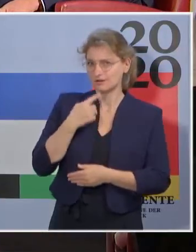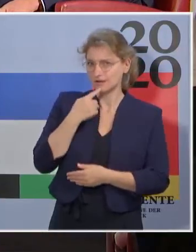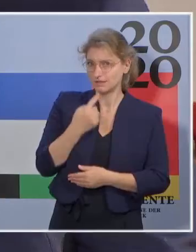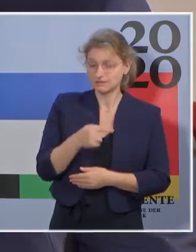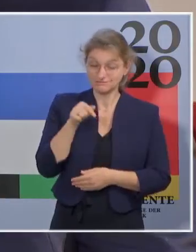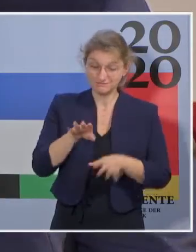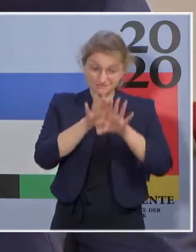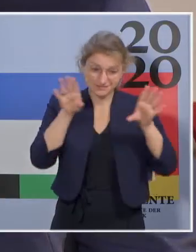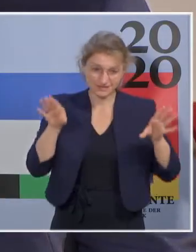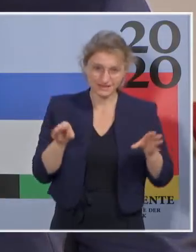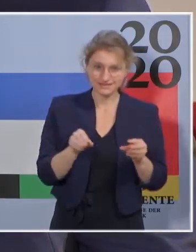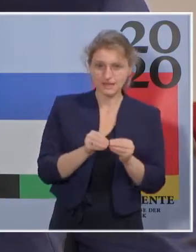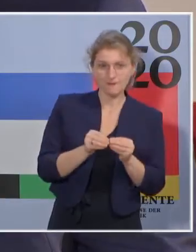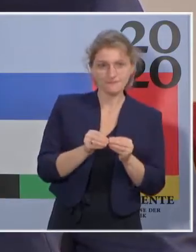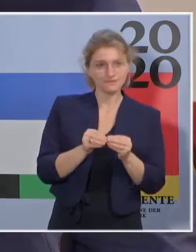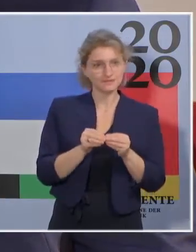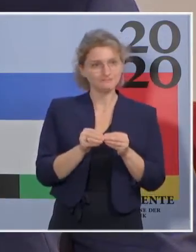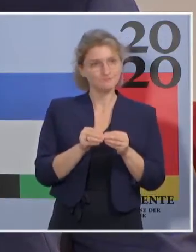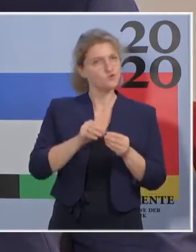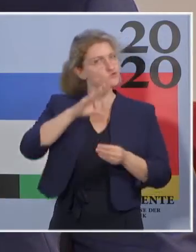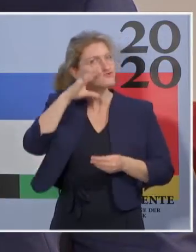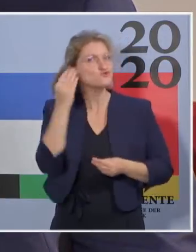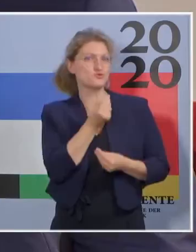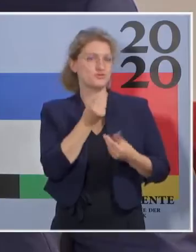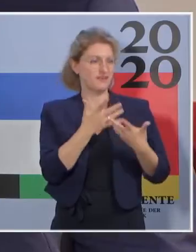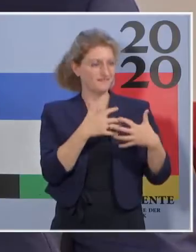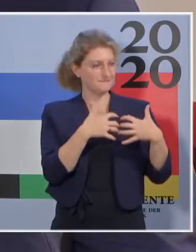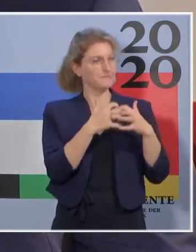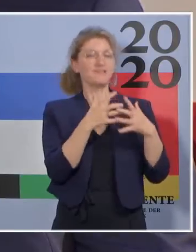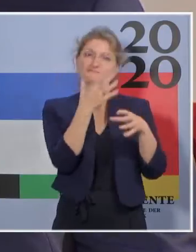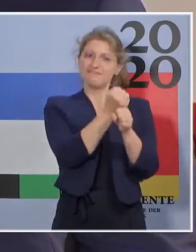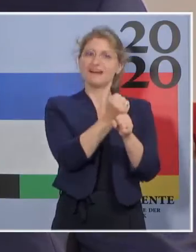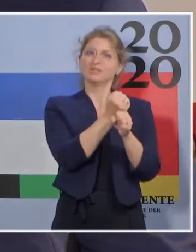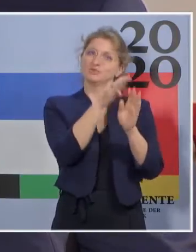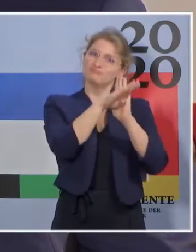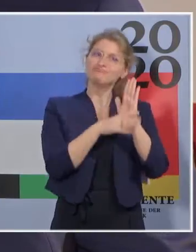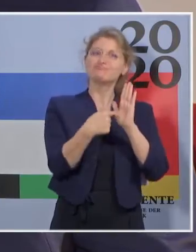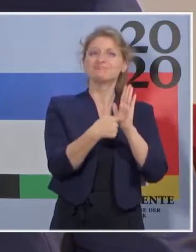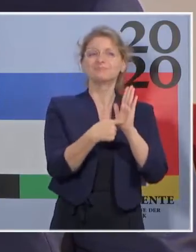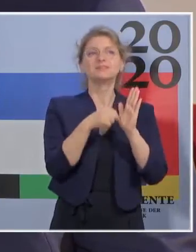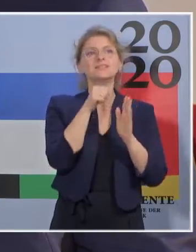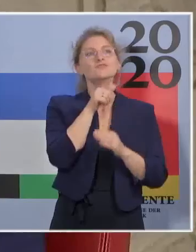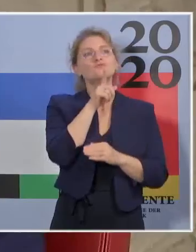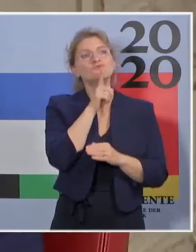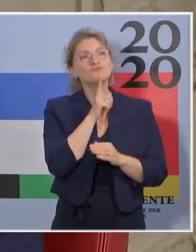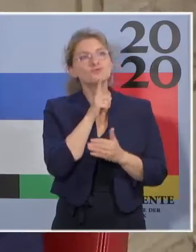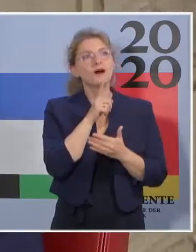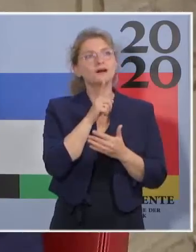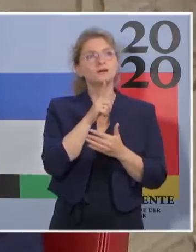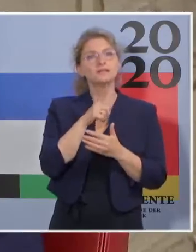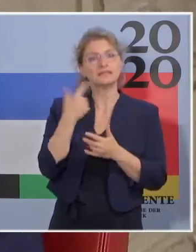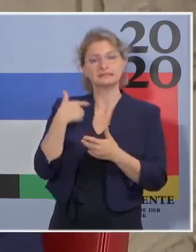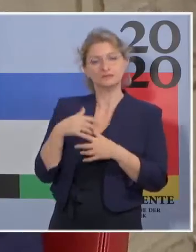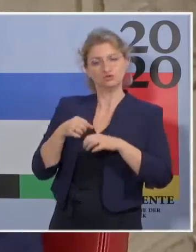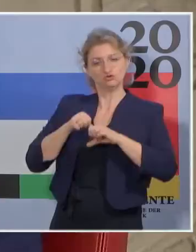dieses Gesamtkunstwerk der österreichischen Verfassungsordnung, das ja eben nicht nur aus dem aus der Stammfassung